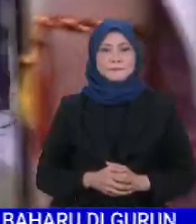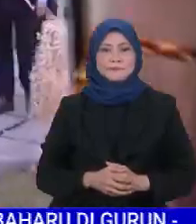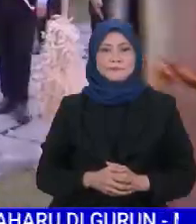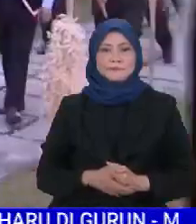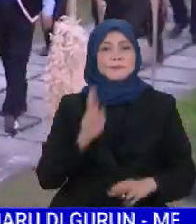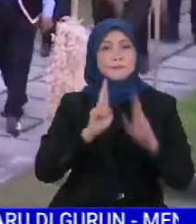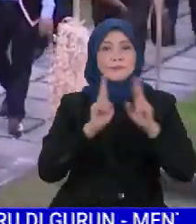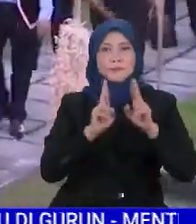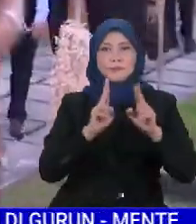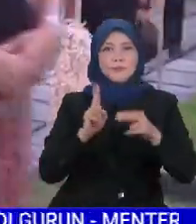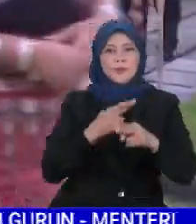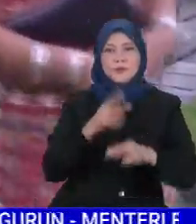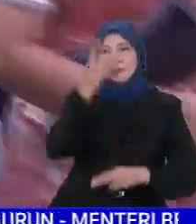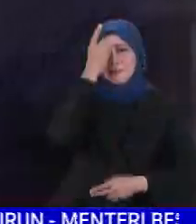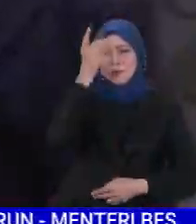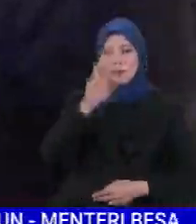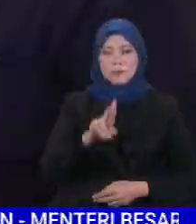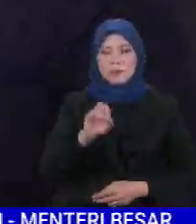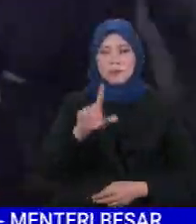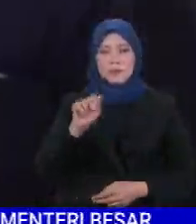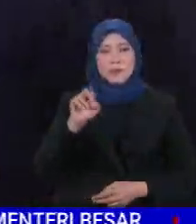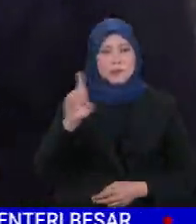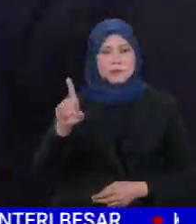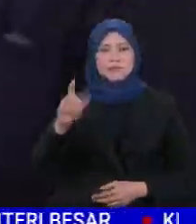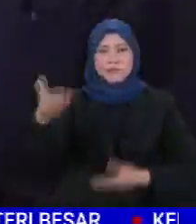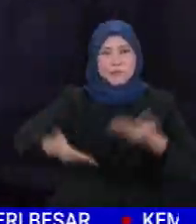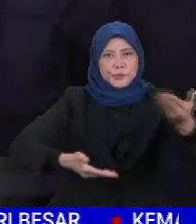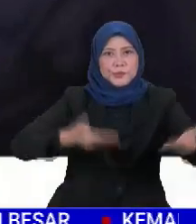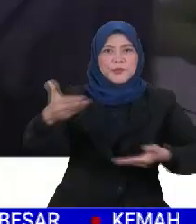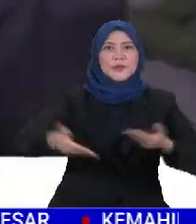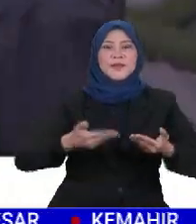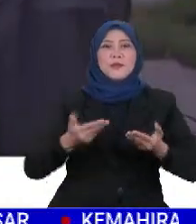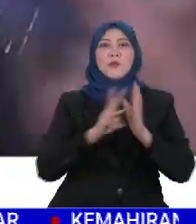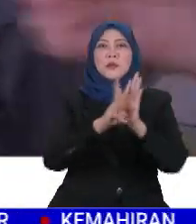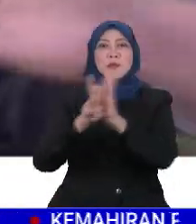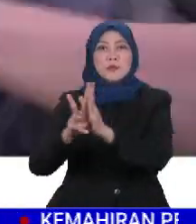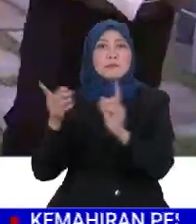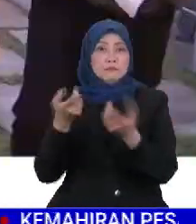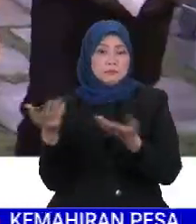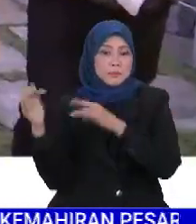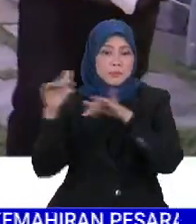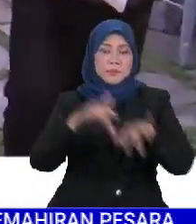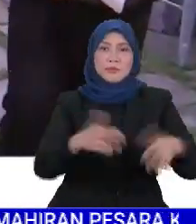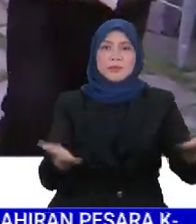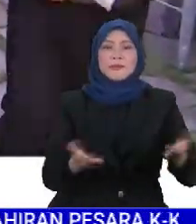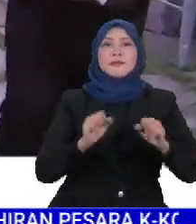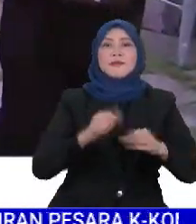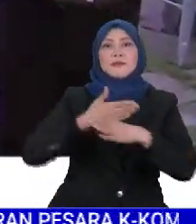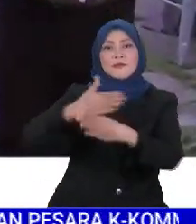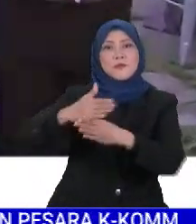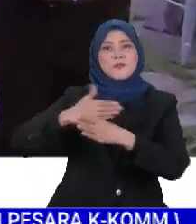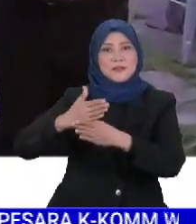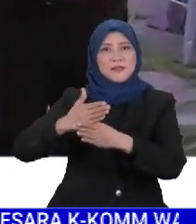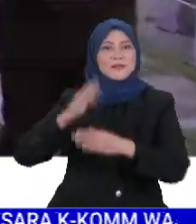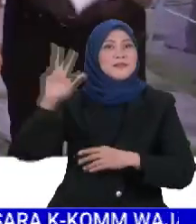Dalam ucapan ringkasnya, Dato' Roland mengalu-alukan kedatangan para delegasi ke Sarawak dan berharap agar berkongsi ilmu sepanjang persidangan yang